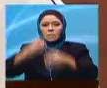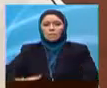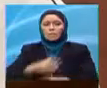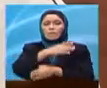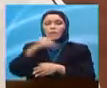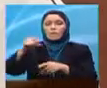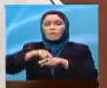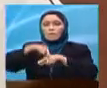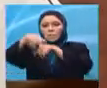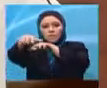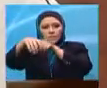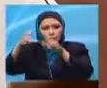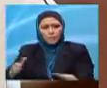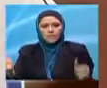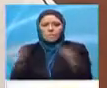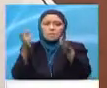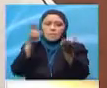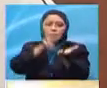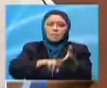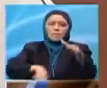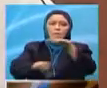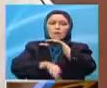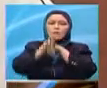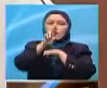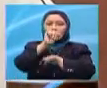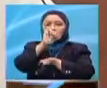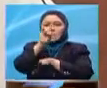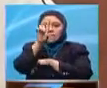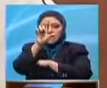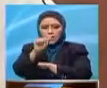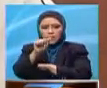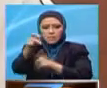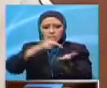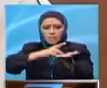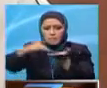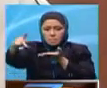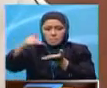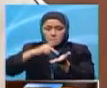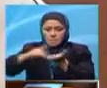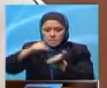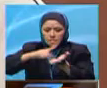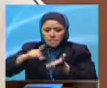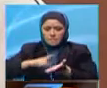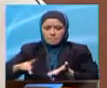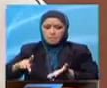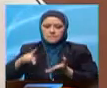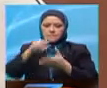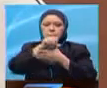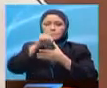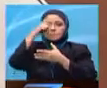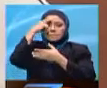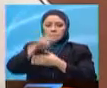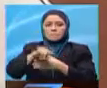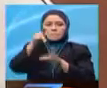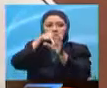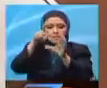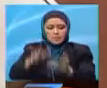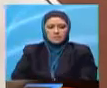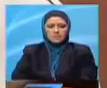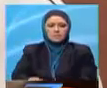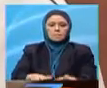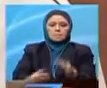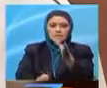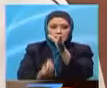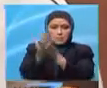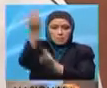rizda pemberian dividen pada peserta-peserta rancangan Taman baru berkelompok dan juga peserta-peserta Taman